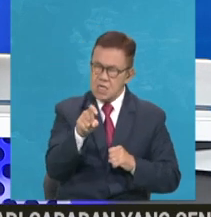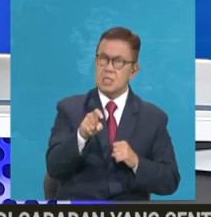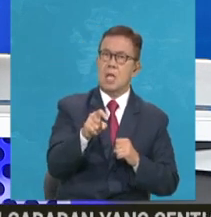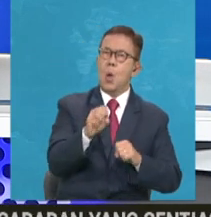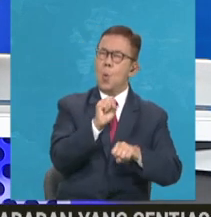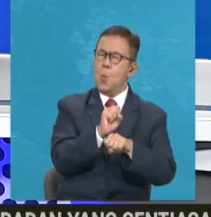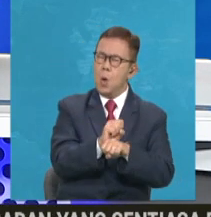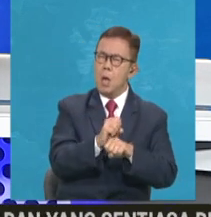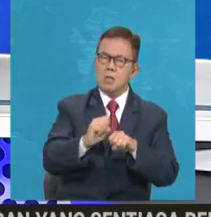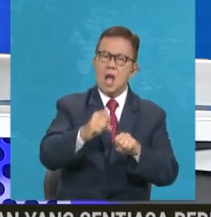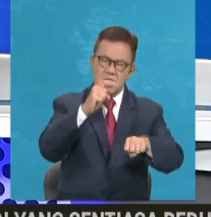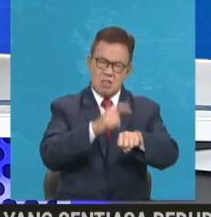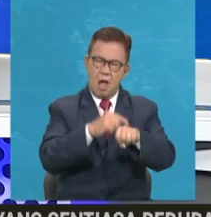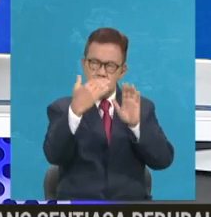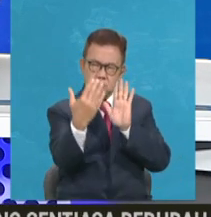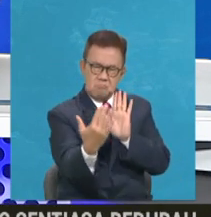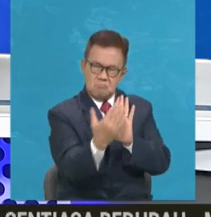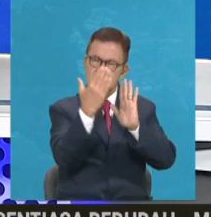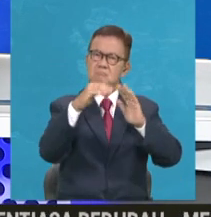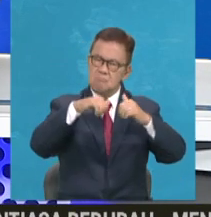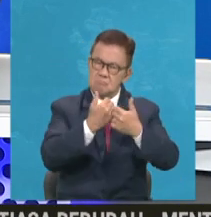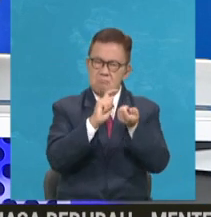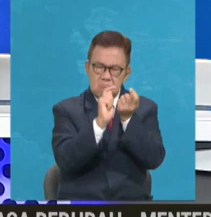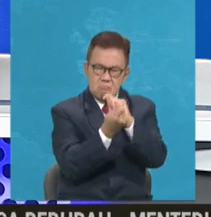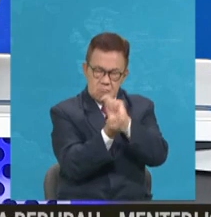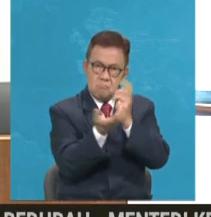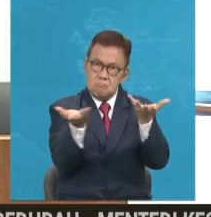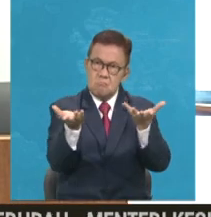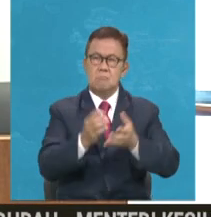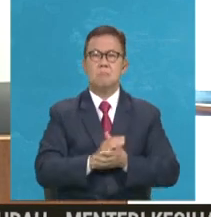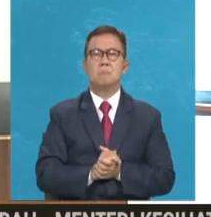bagi menghadapi cobaan yang senantiasa berupa